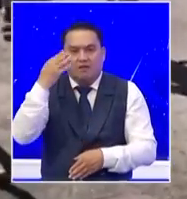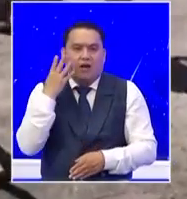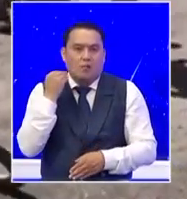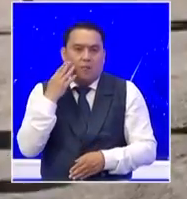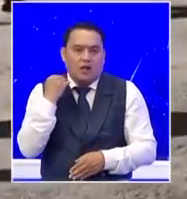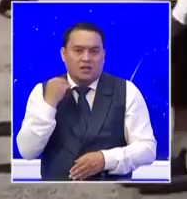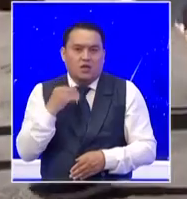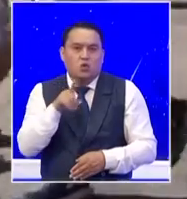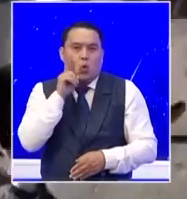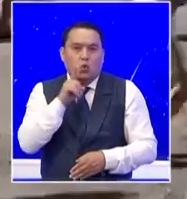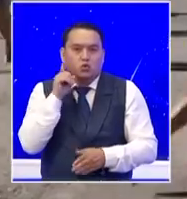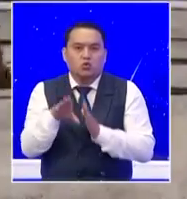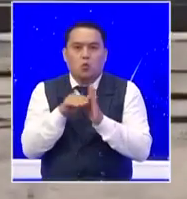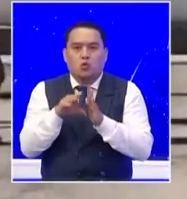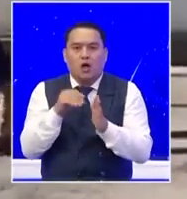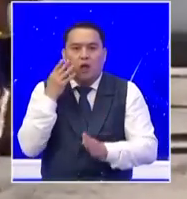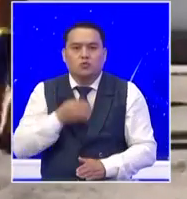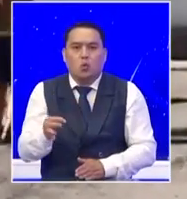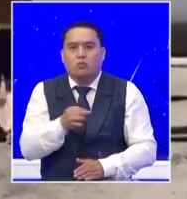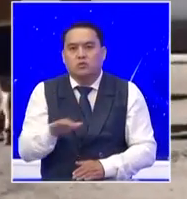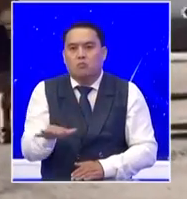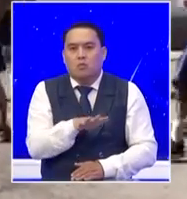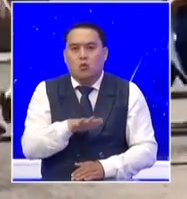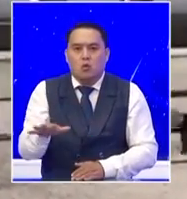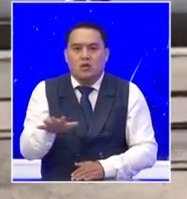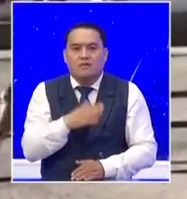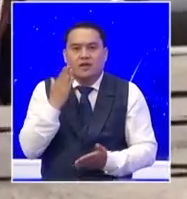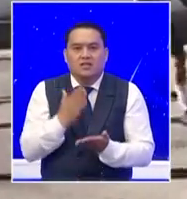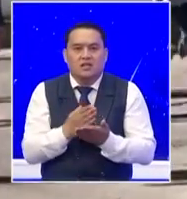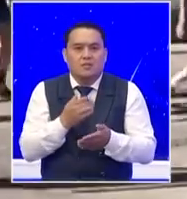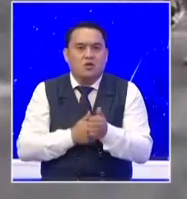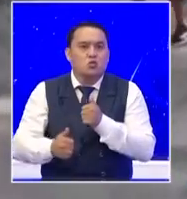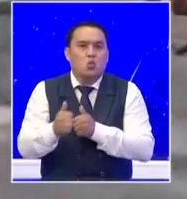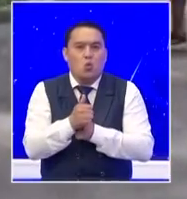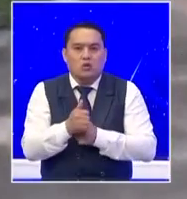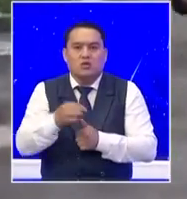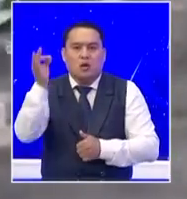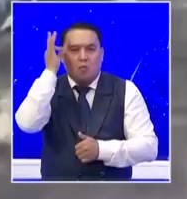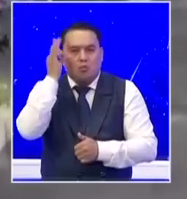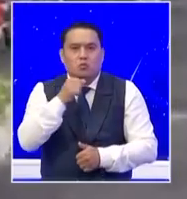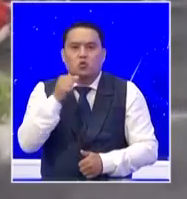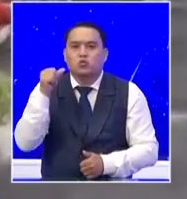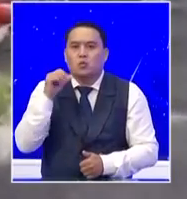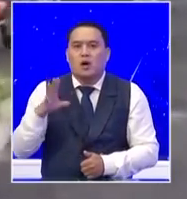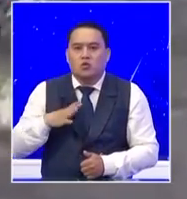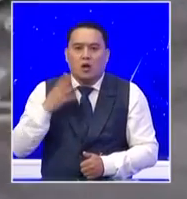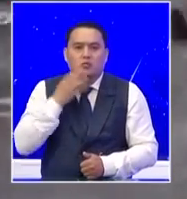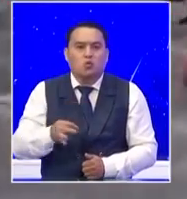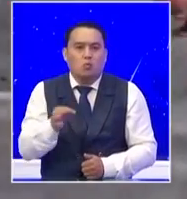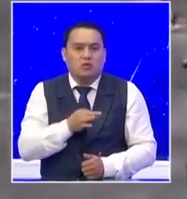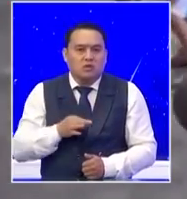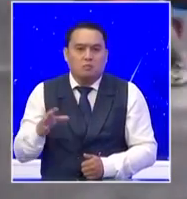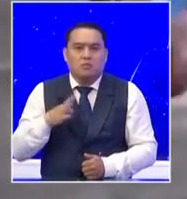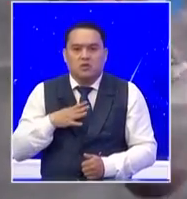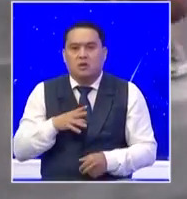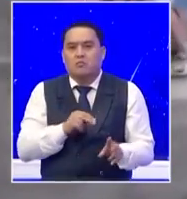городе Алматы. Юношеская сборная Алматинской области по баскетболу является одним из лидеров в стране. Напомним, прошлый год для команды